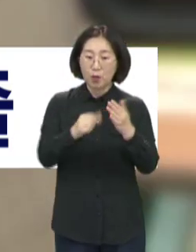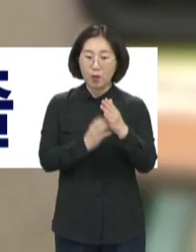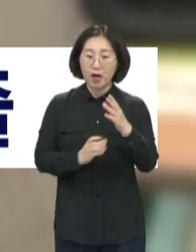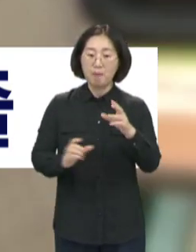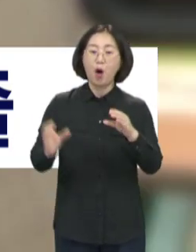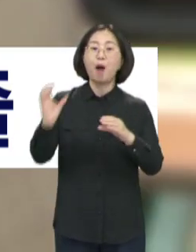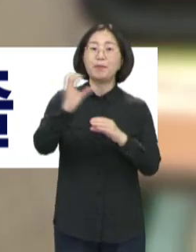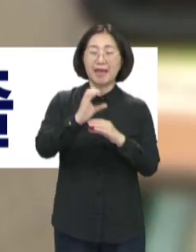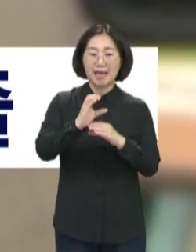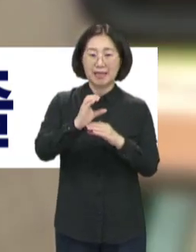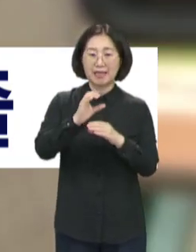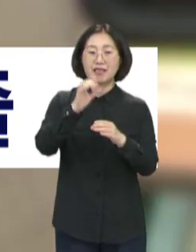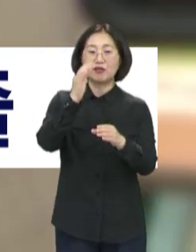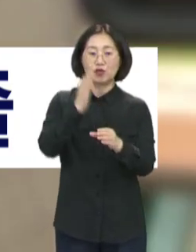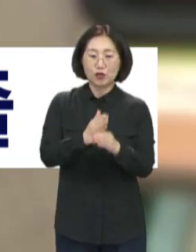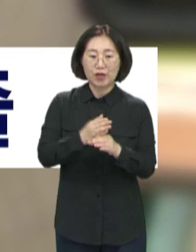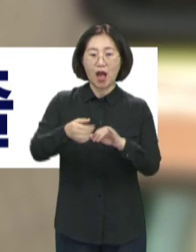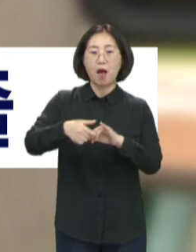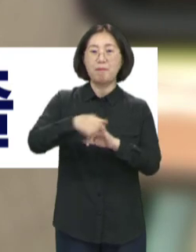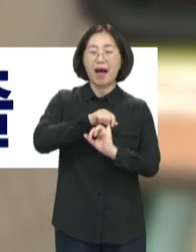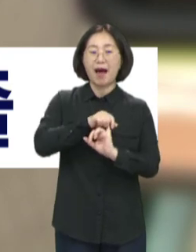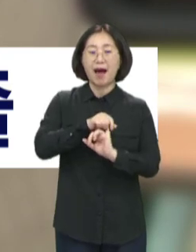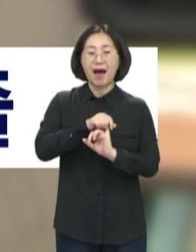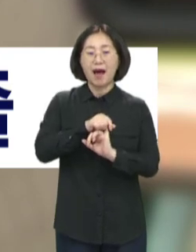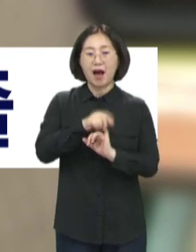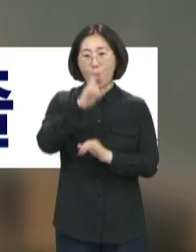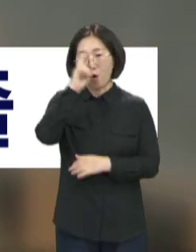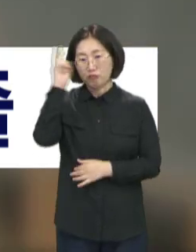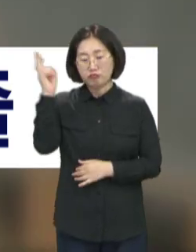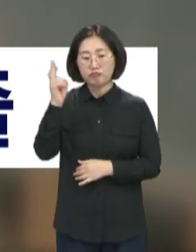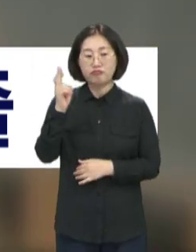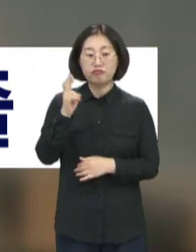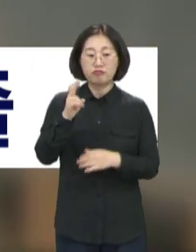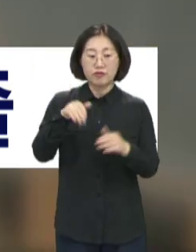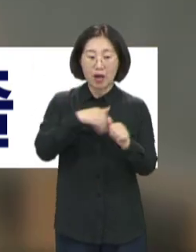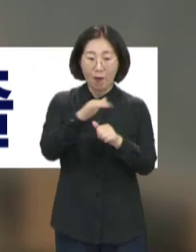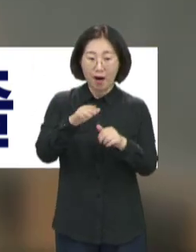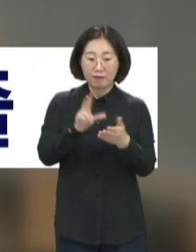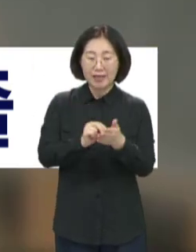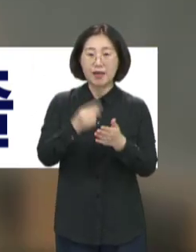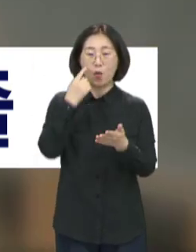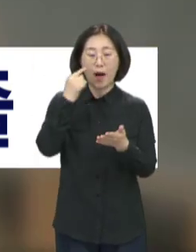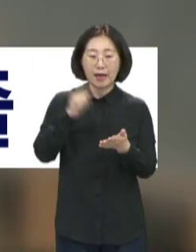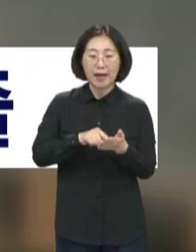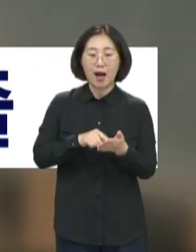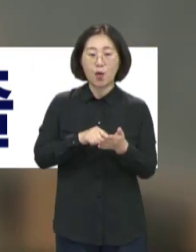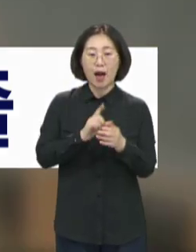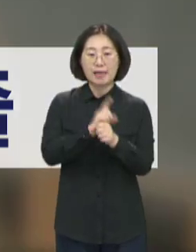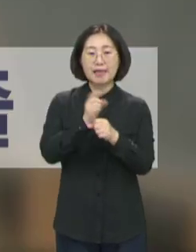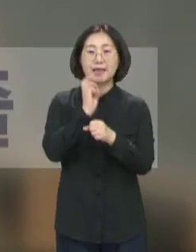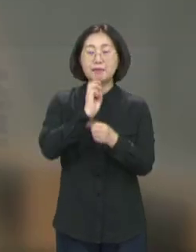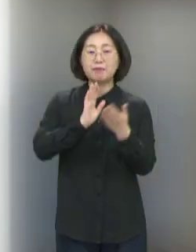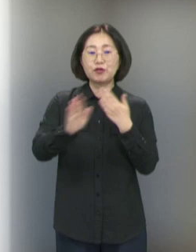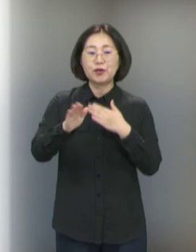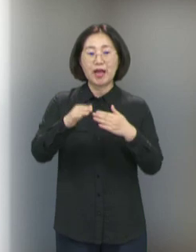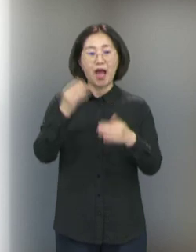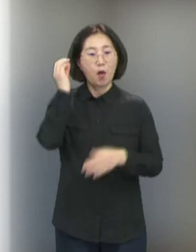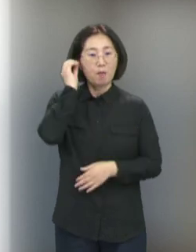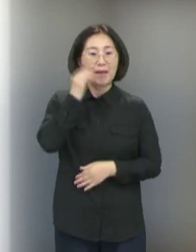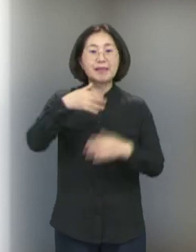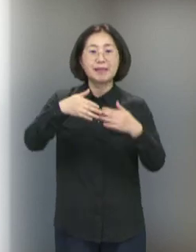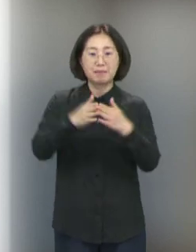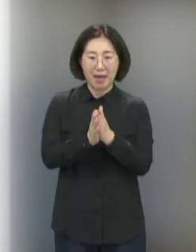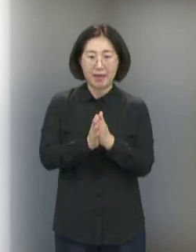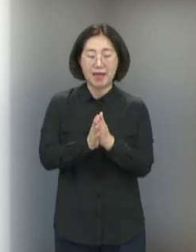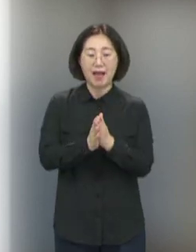발생한 오류라면서 어제 오후 3시쯤 사안을 인지하고 1시간 반 뒤에 관련 홈페이지를 폐쇄하는 등 조치를